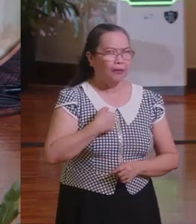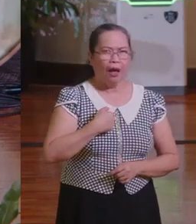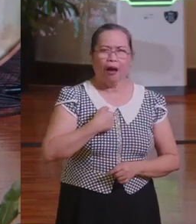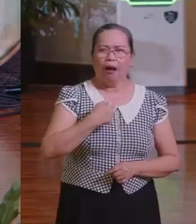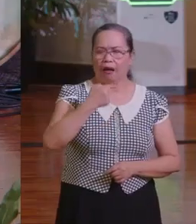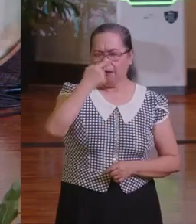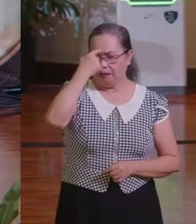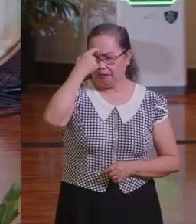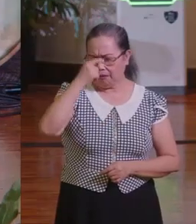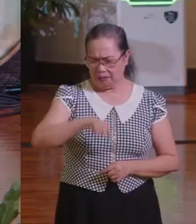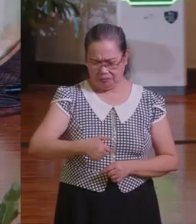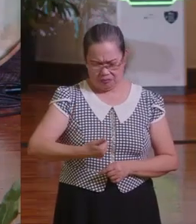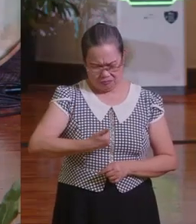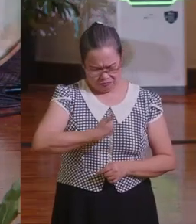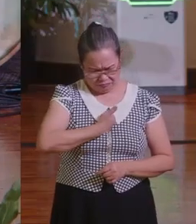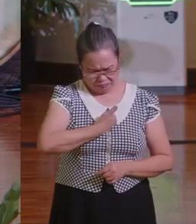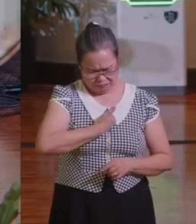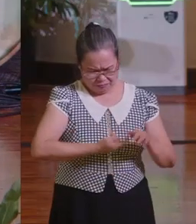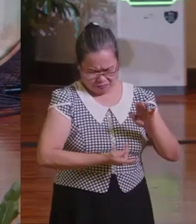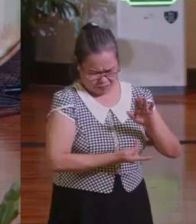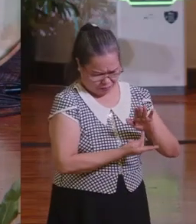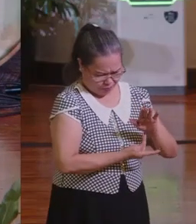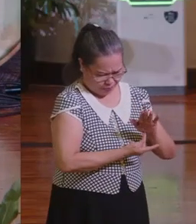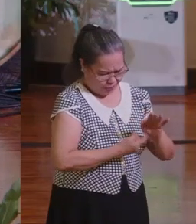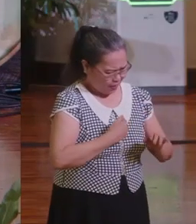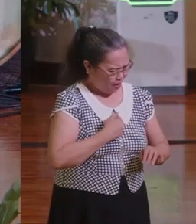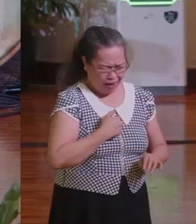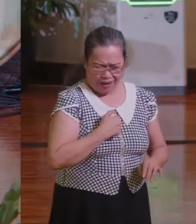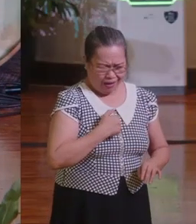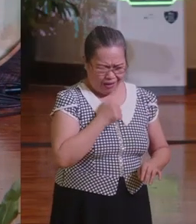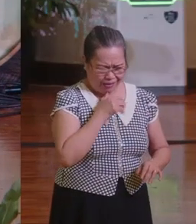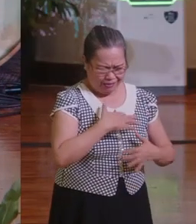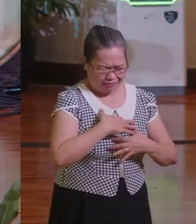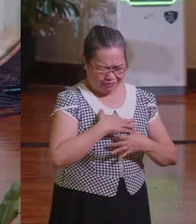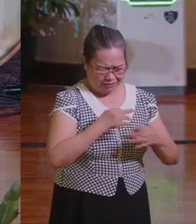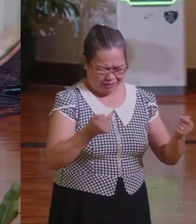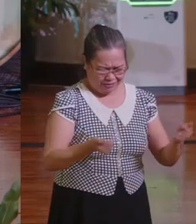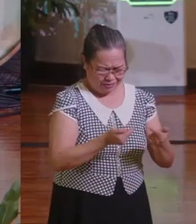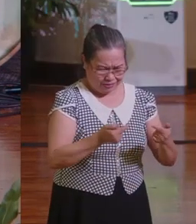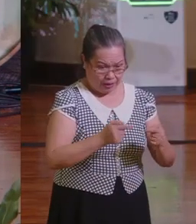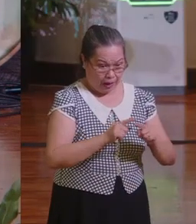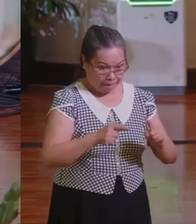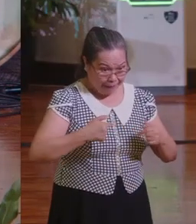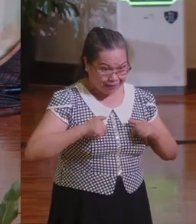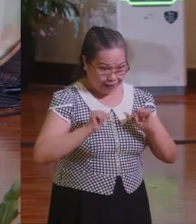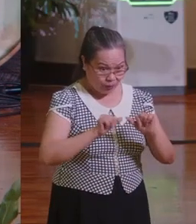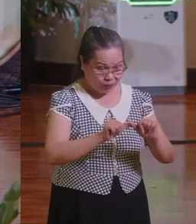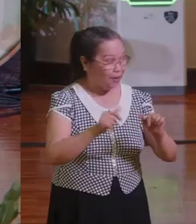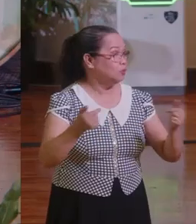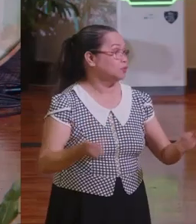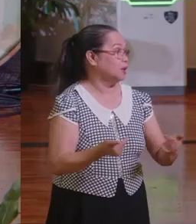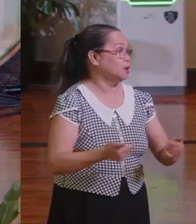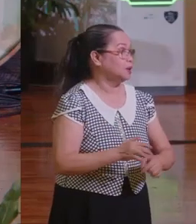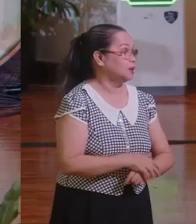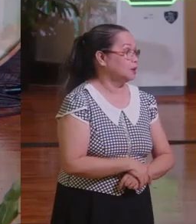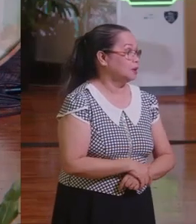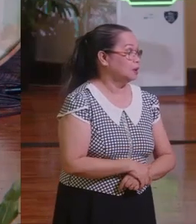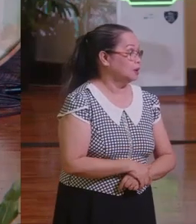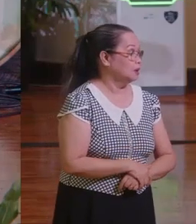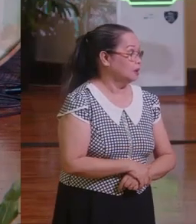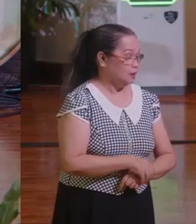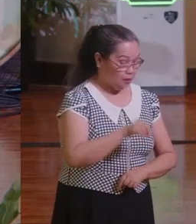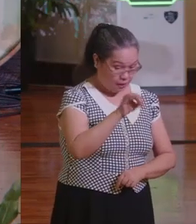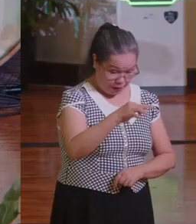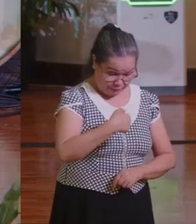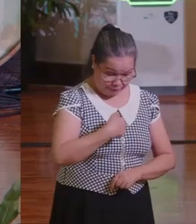my own actions, sabi niya. For I do not do what I want, but I do the very thing I hate. Now, if I do